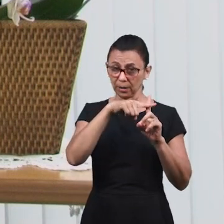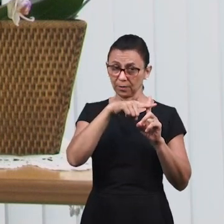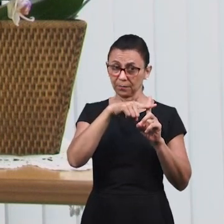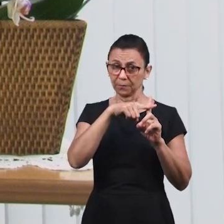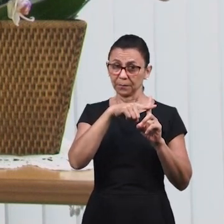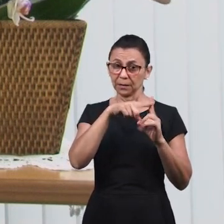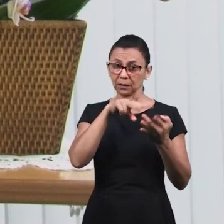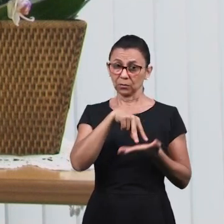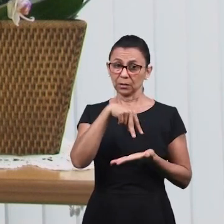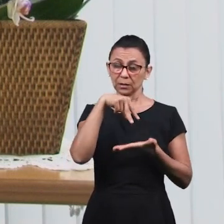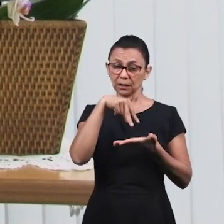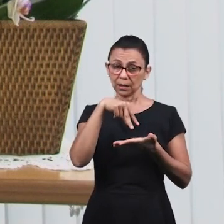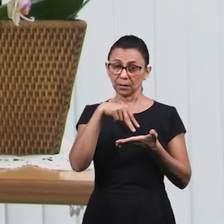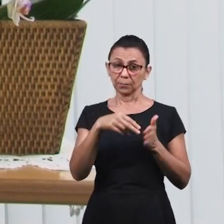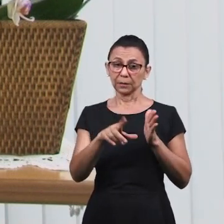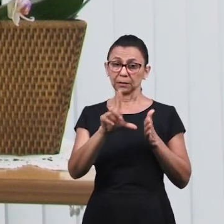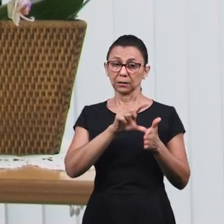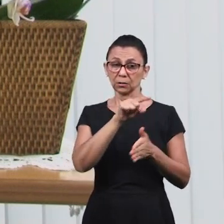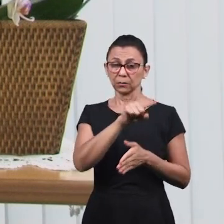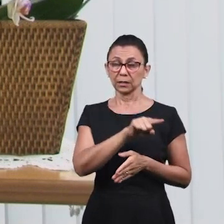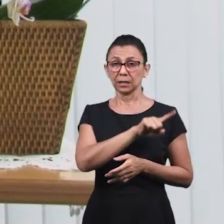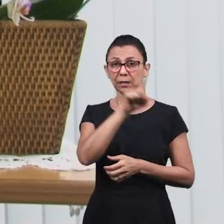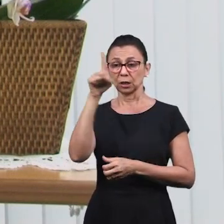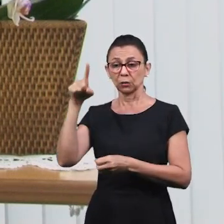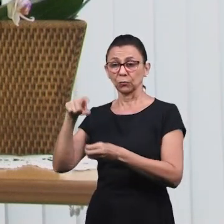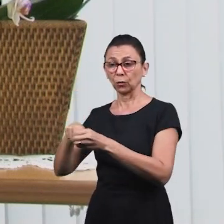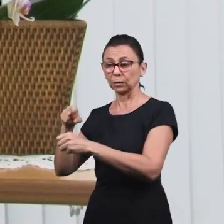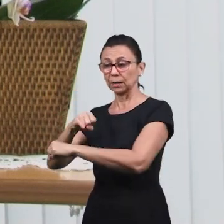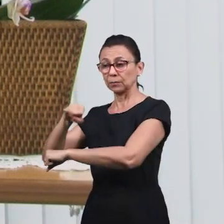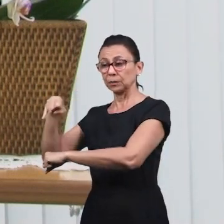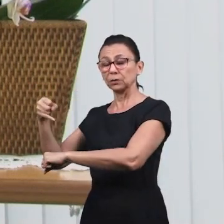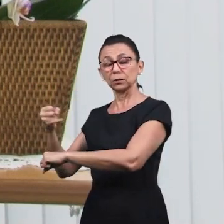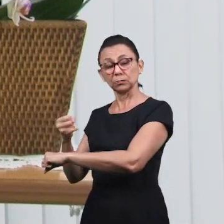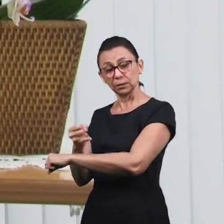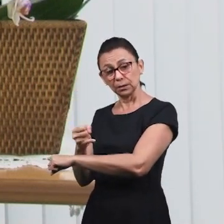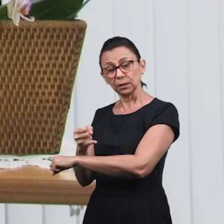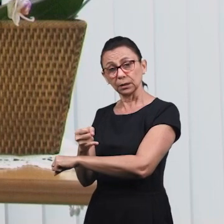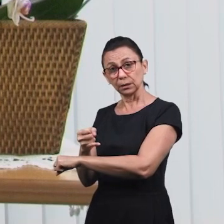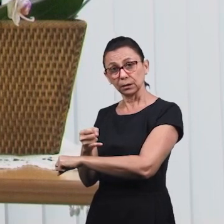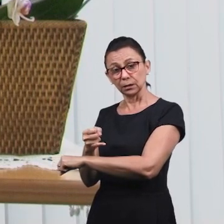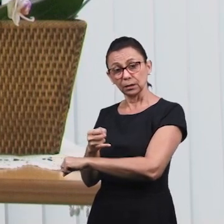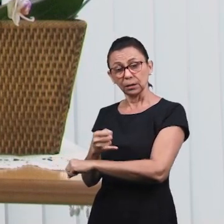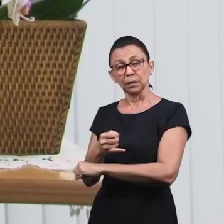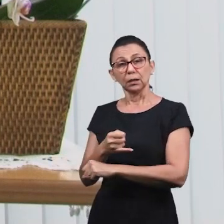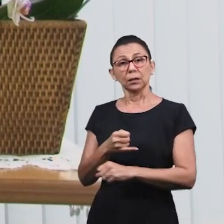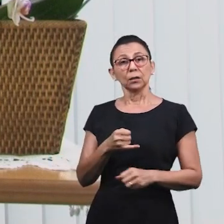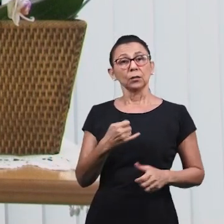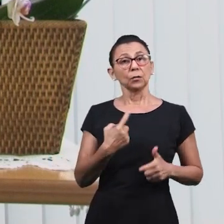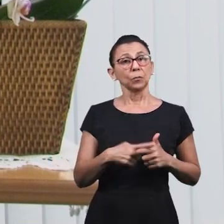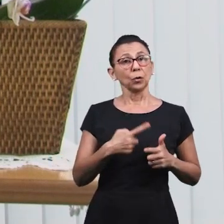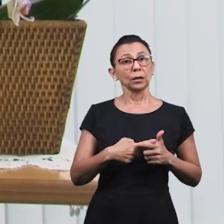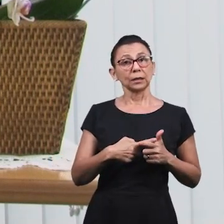allaient à Jérusalem après sa résurrection, car il y avait une promesse.